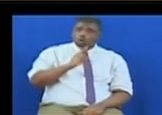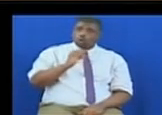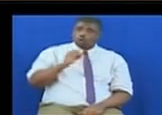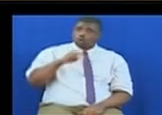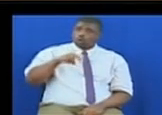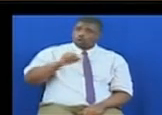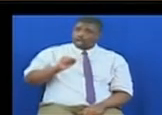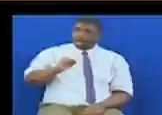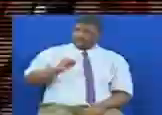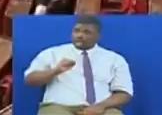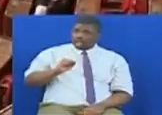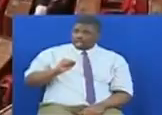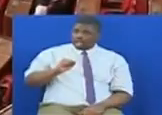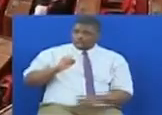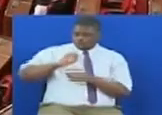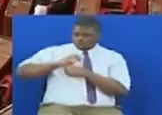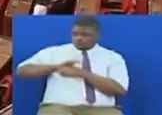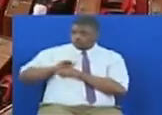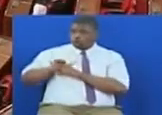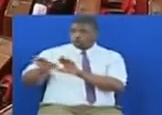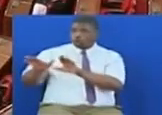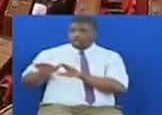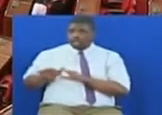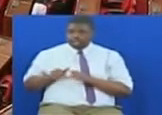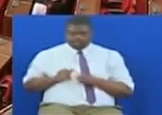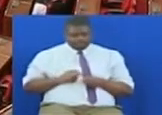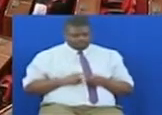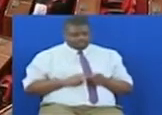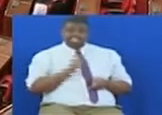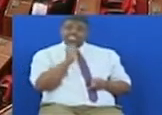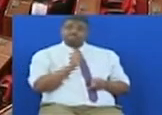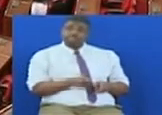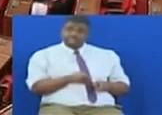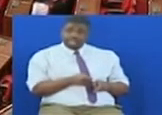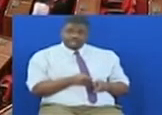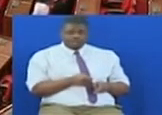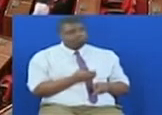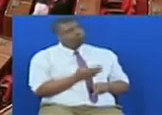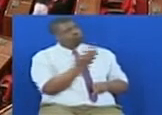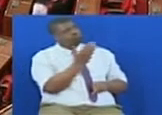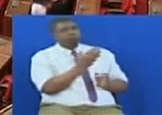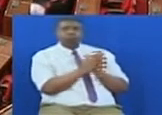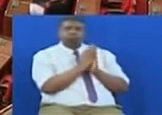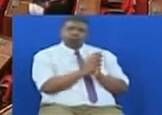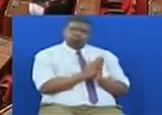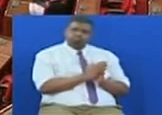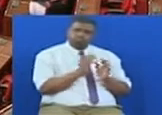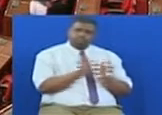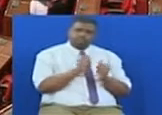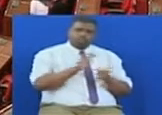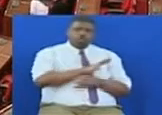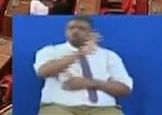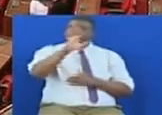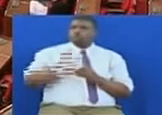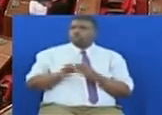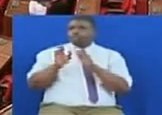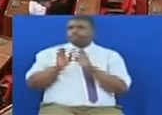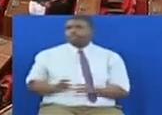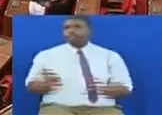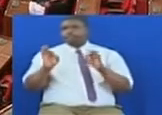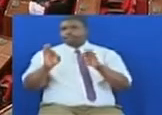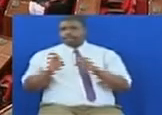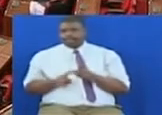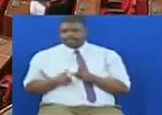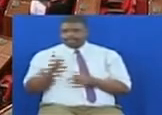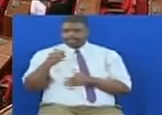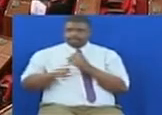Speaker, namshukuru sana Mungu kwa yote mema. Na kati ya mambo mema ambayo ameipatia Tanzania